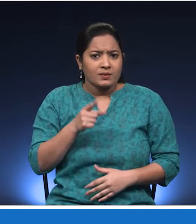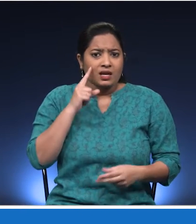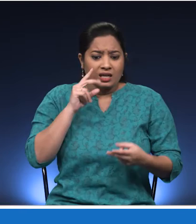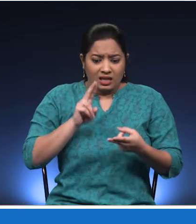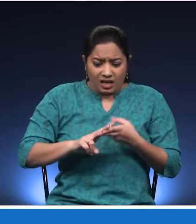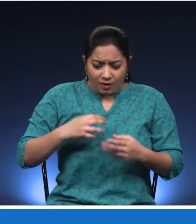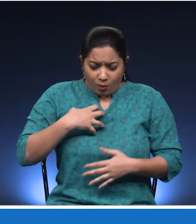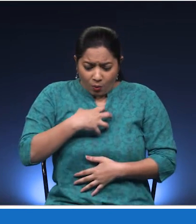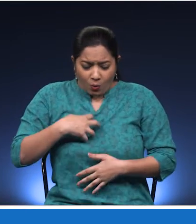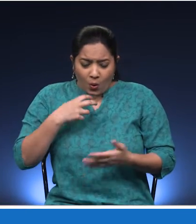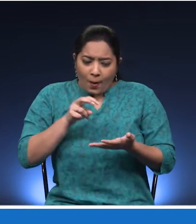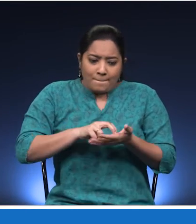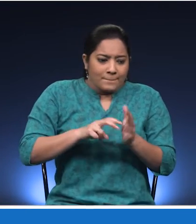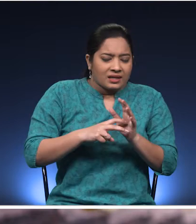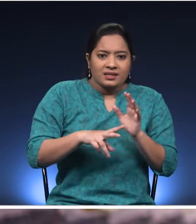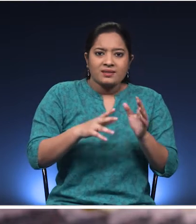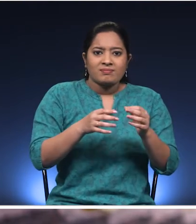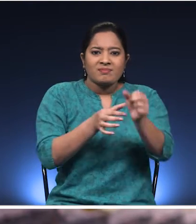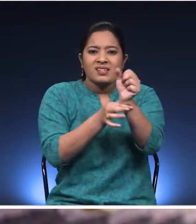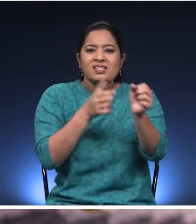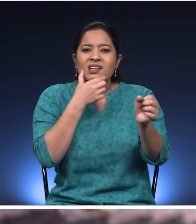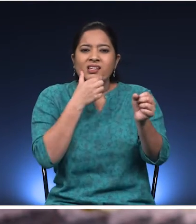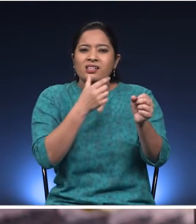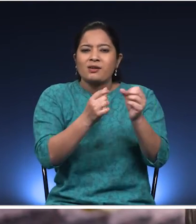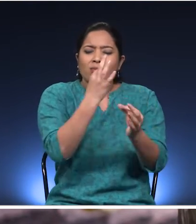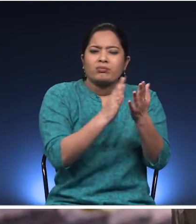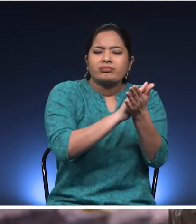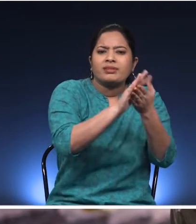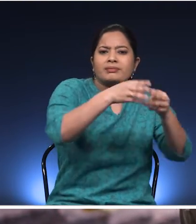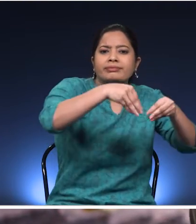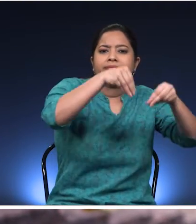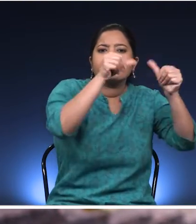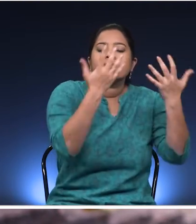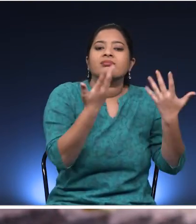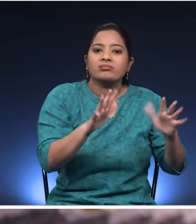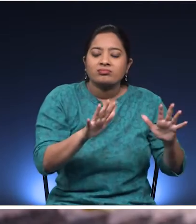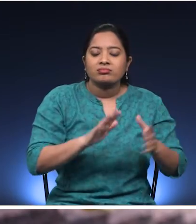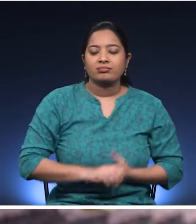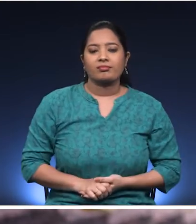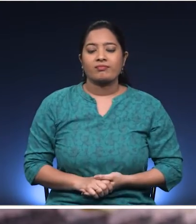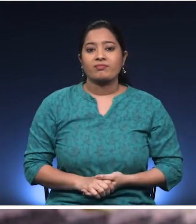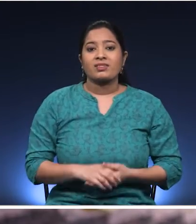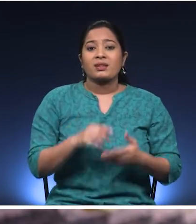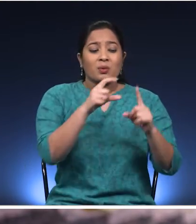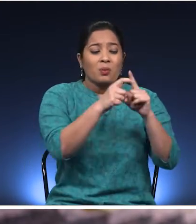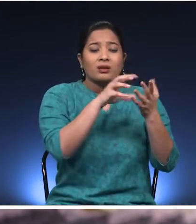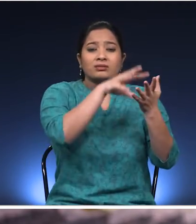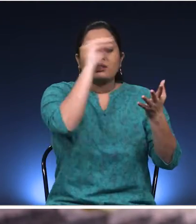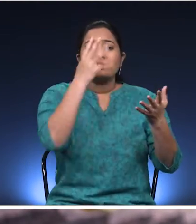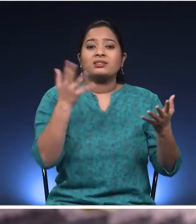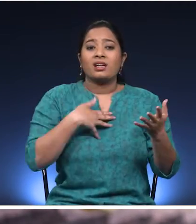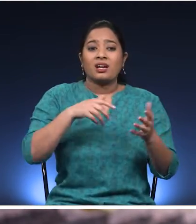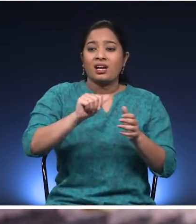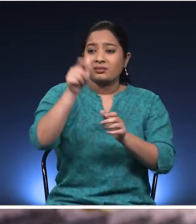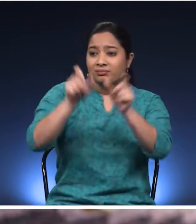से हड्डियां भी जल जाती है। और परमेश्वर का वचन हमें यही सिखाता है कि हमें दूसरों से ईर्ष्या नहीं